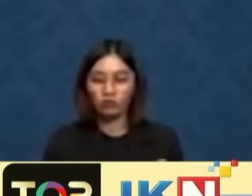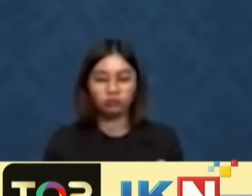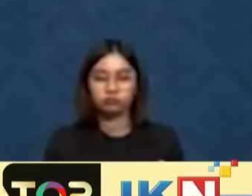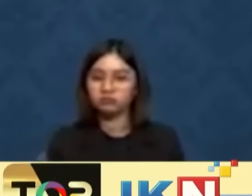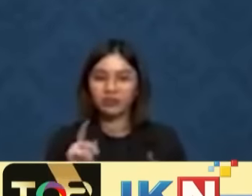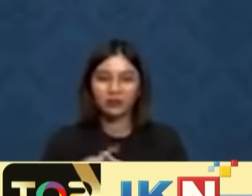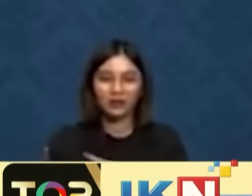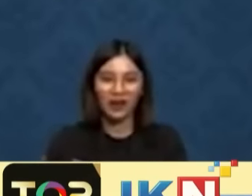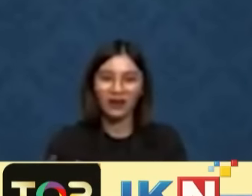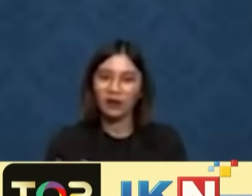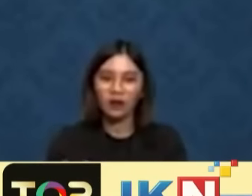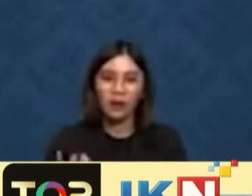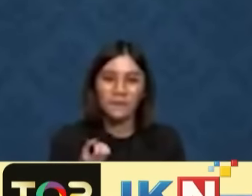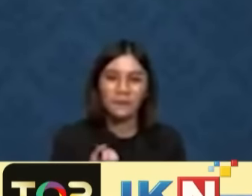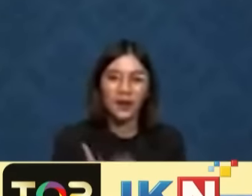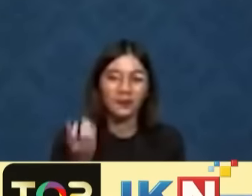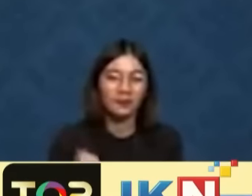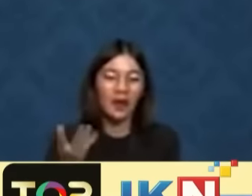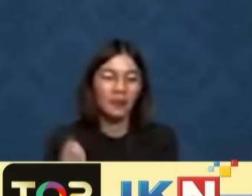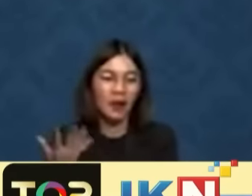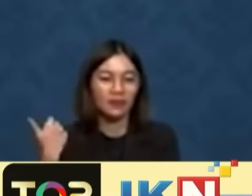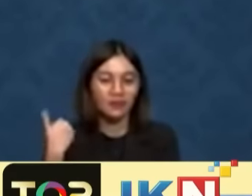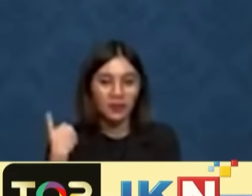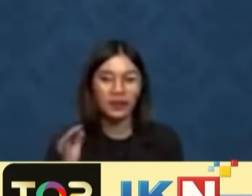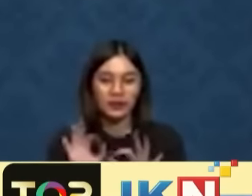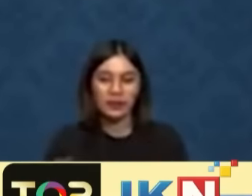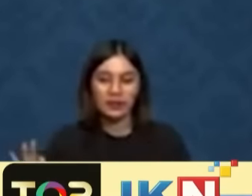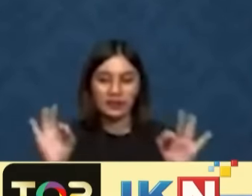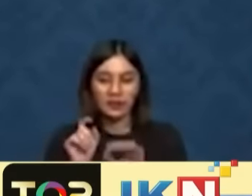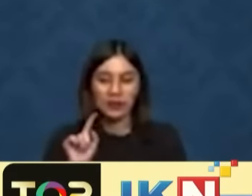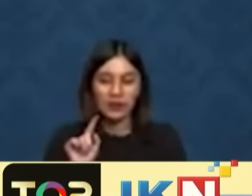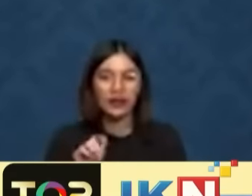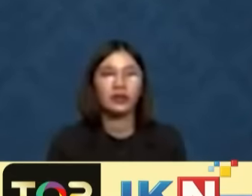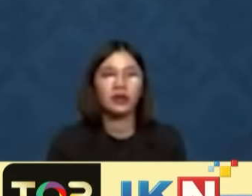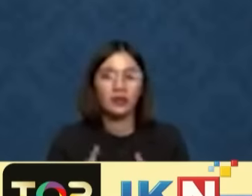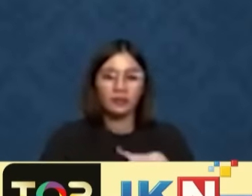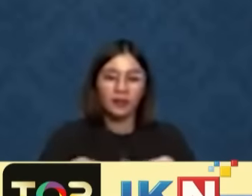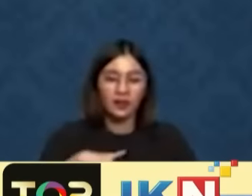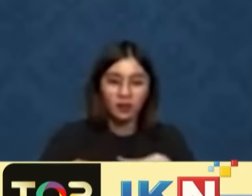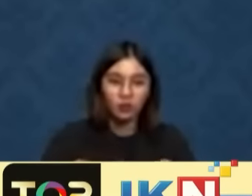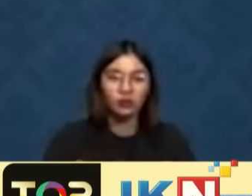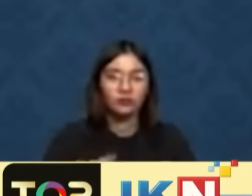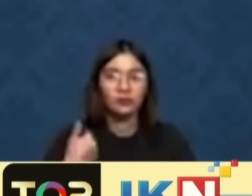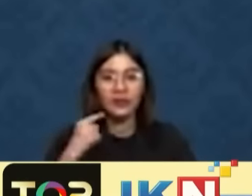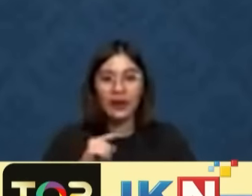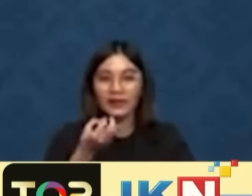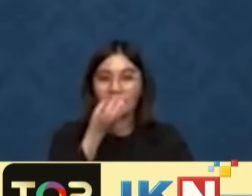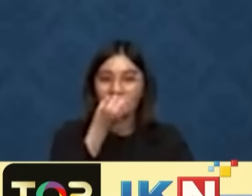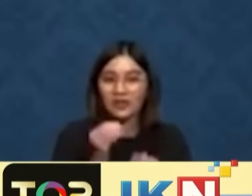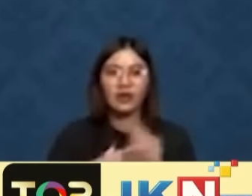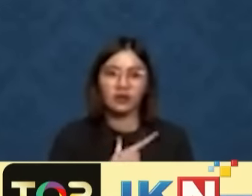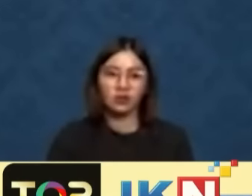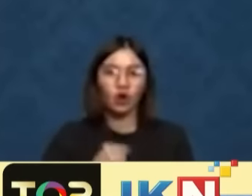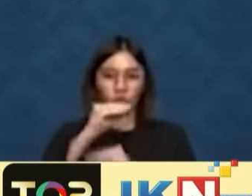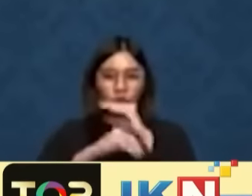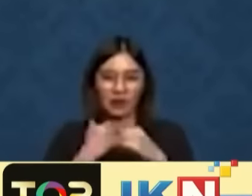านมันก็เพิ่มขึ้นมามากมายนะครับเพราะฉะนั้นเนี่ยสิ่งที่พี่น้องประชาชนได้ไม่ว่าจะเป็นค่าอาหารอุปโภคบริโภ